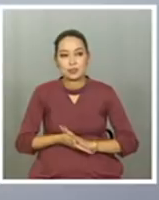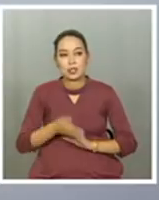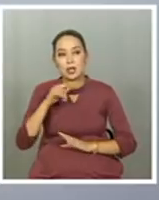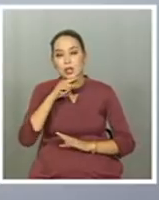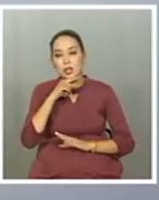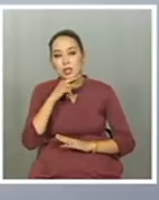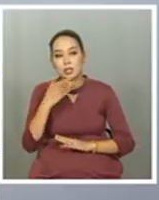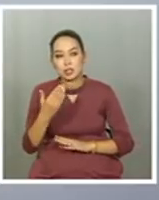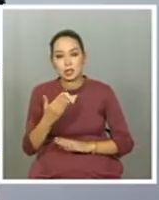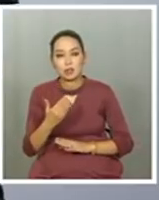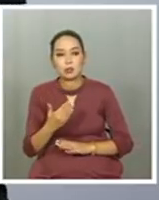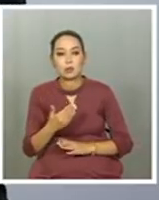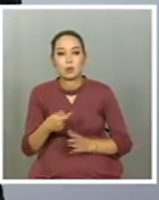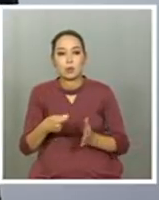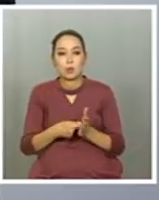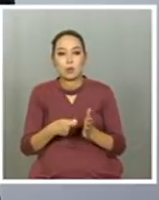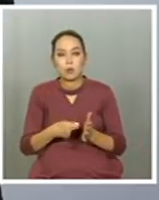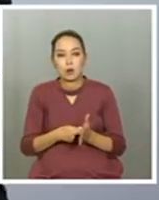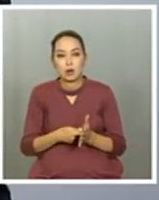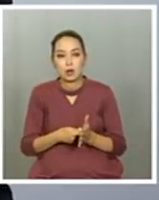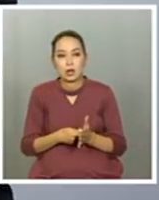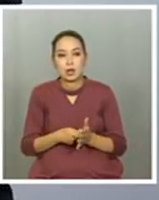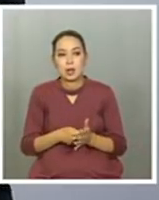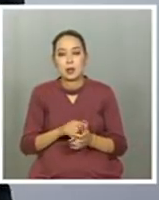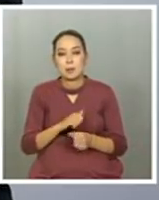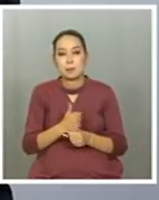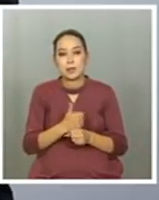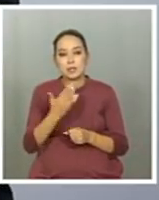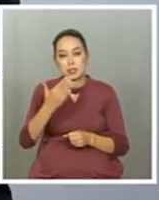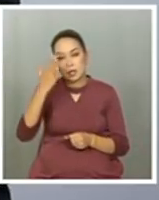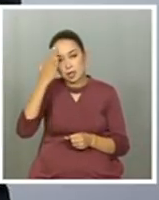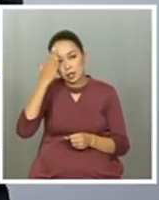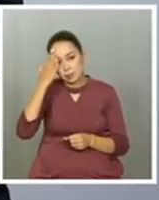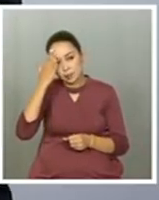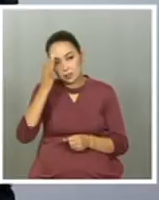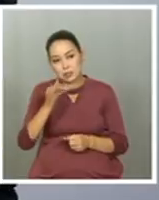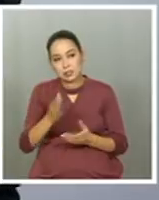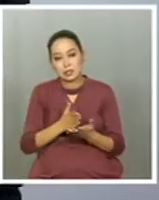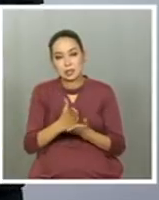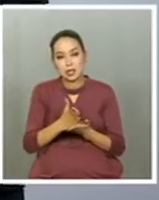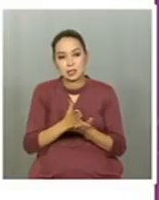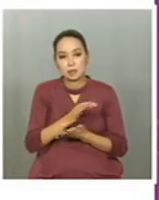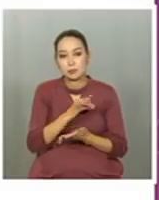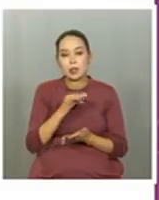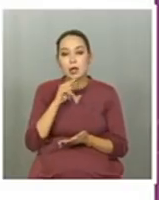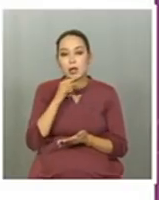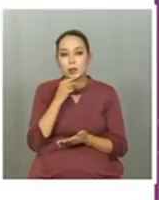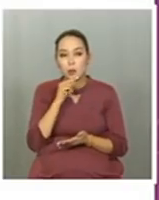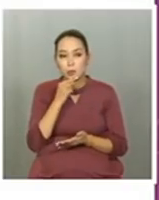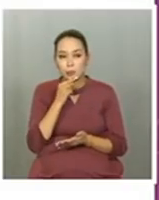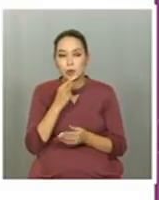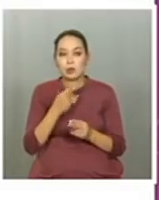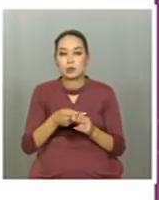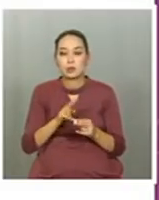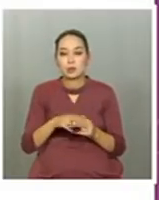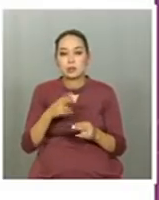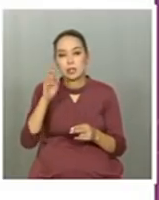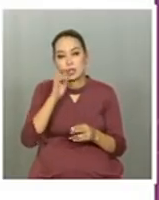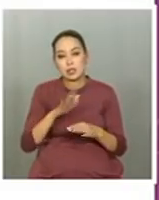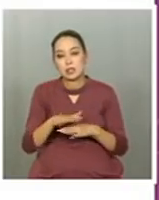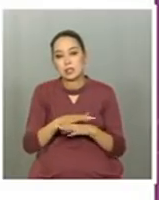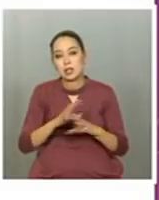экономикалық қуаттылық, бәсекеге қабілеттілік және саясат пен экономика. Осы геоэкономиканың